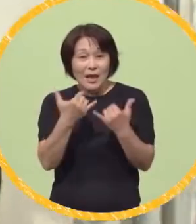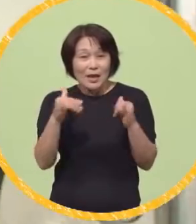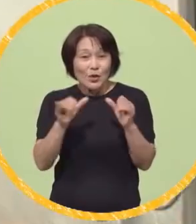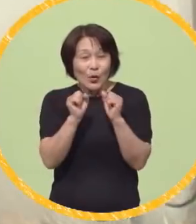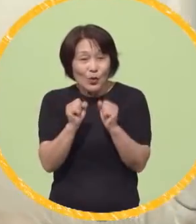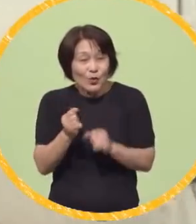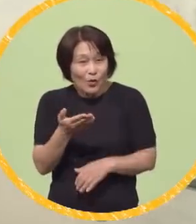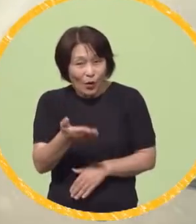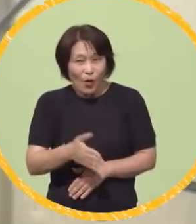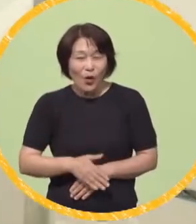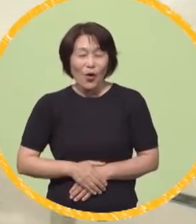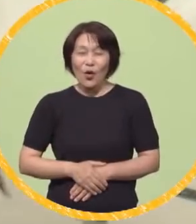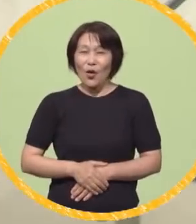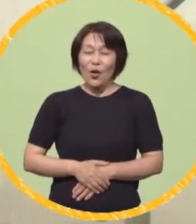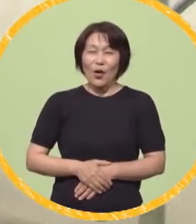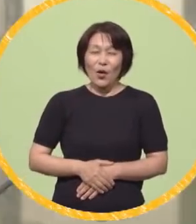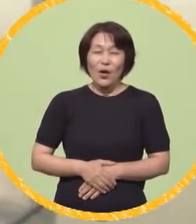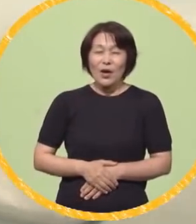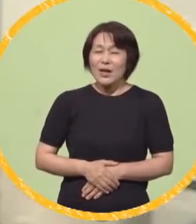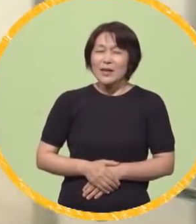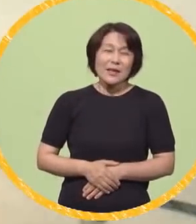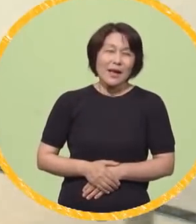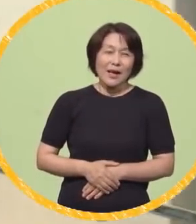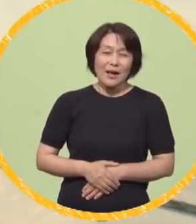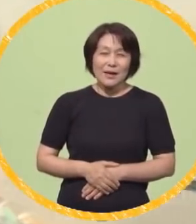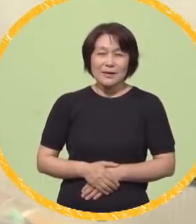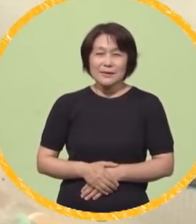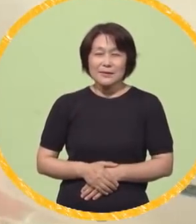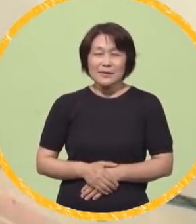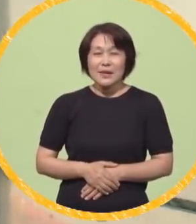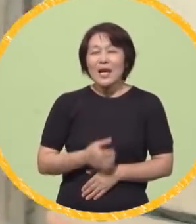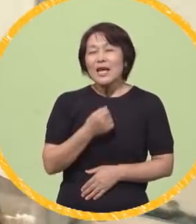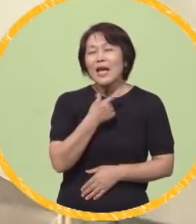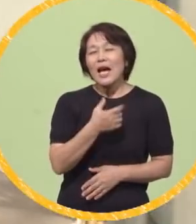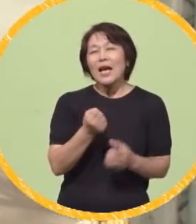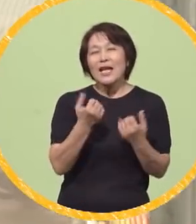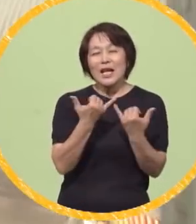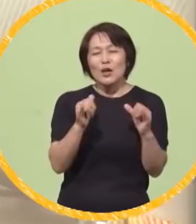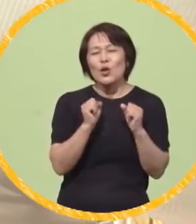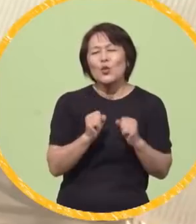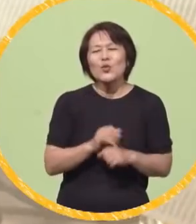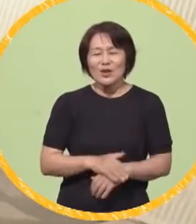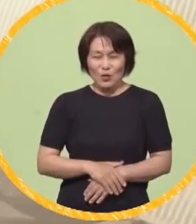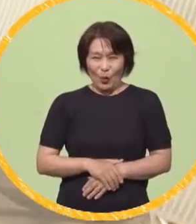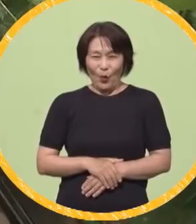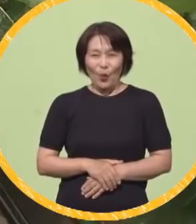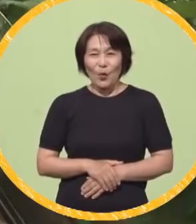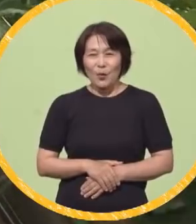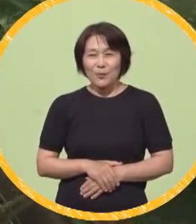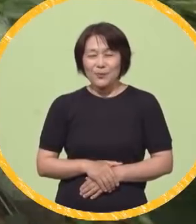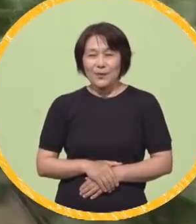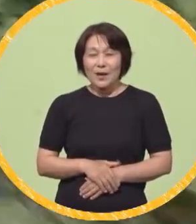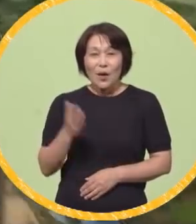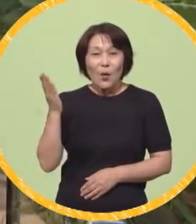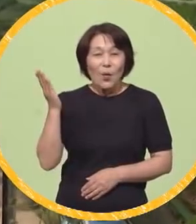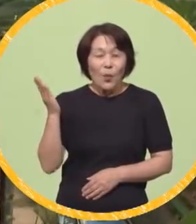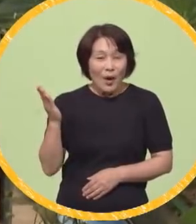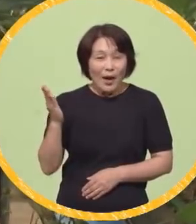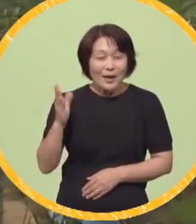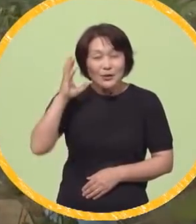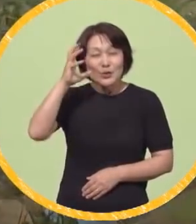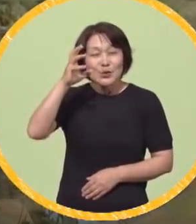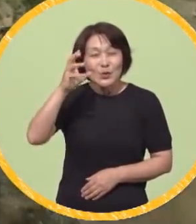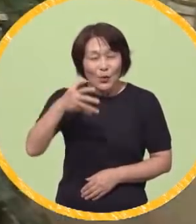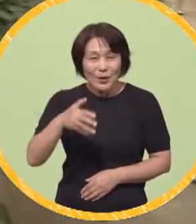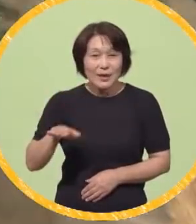やーちょっと食べれるようになりたかったんですけどね。かわいげがない。わー、すご